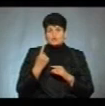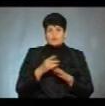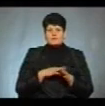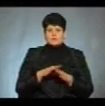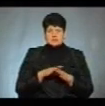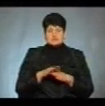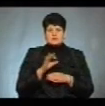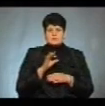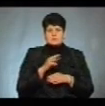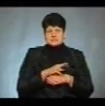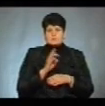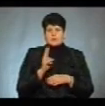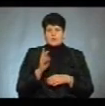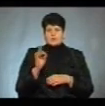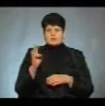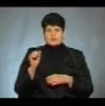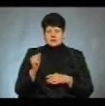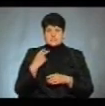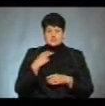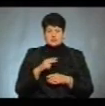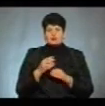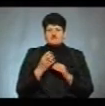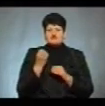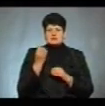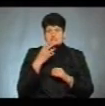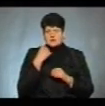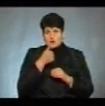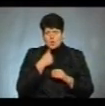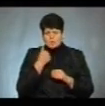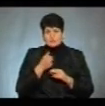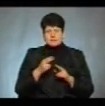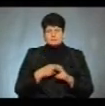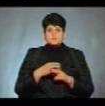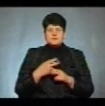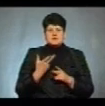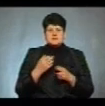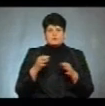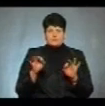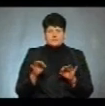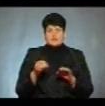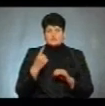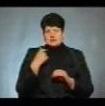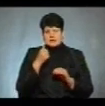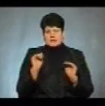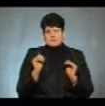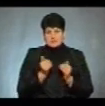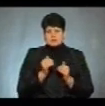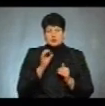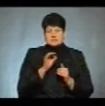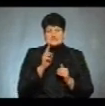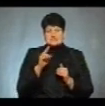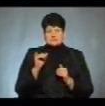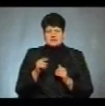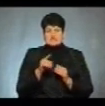виконавців Максима Кондратенка засудили до 14 років позбавлення волі. На рік менше отримав другий виконавець Олексій Цимбалюк. Їхній